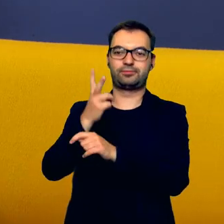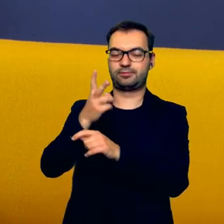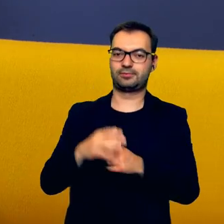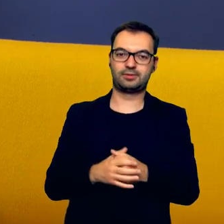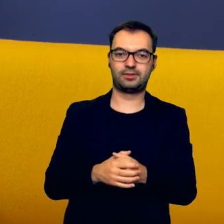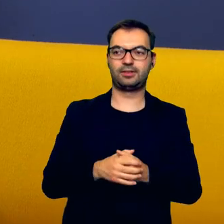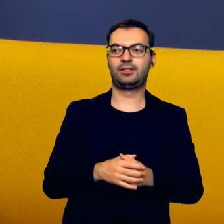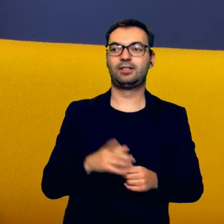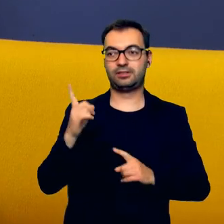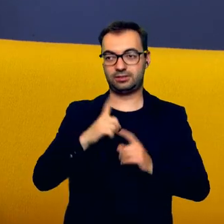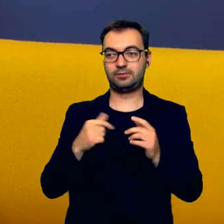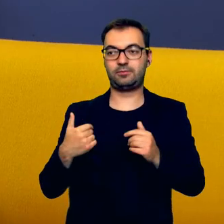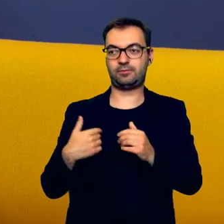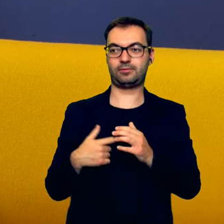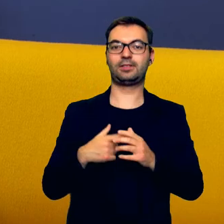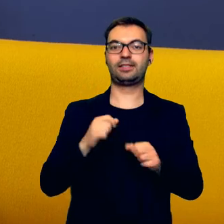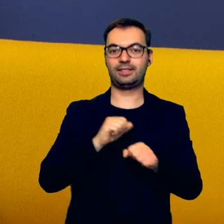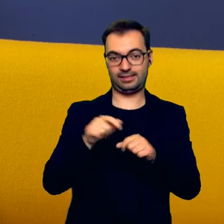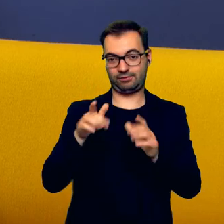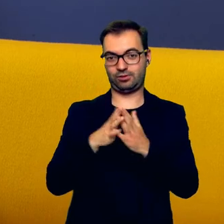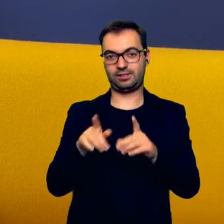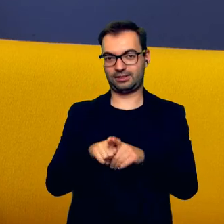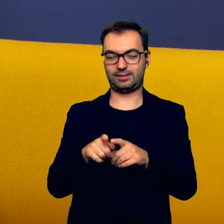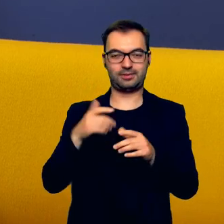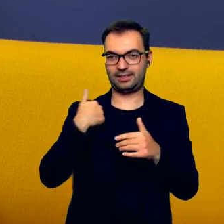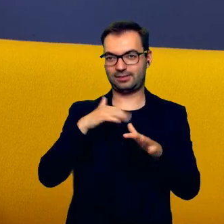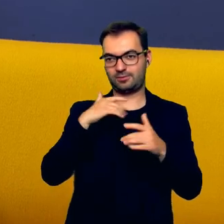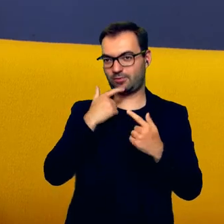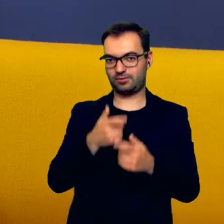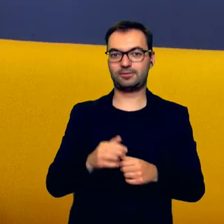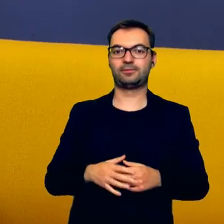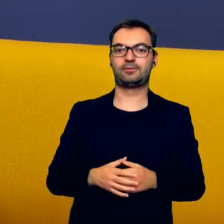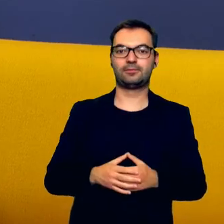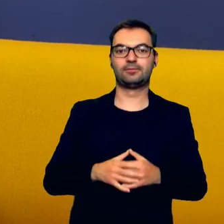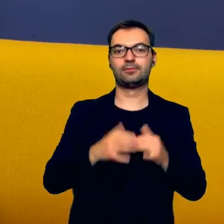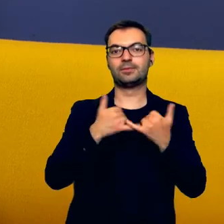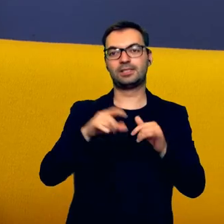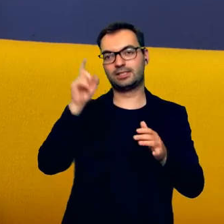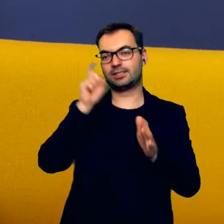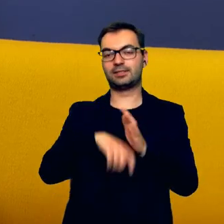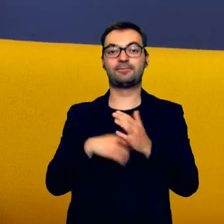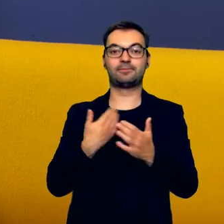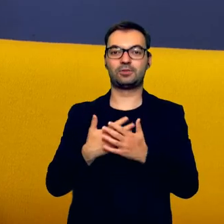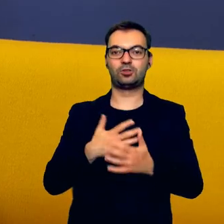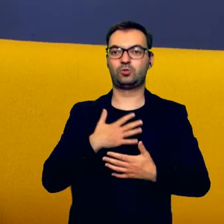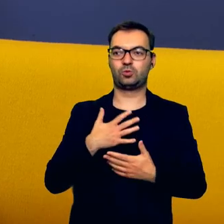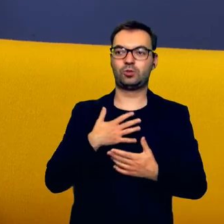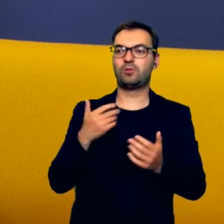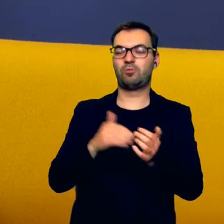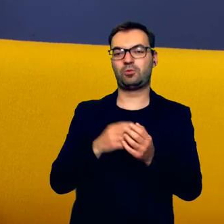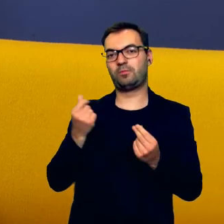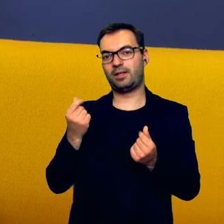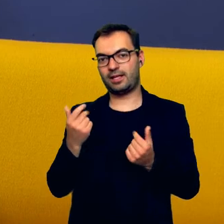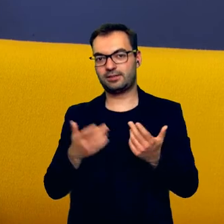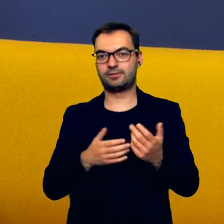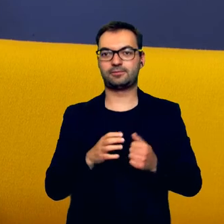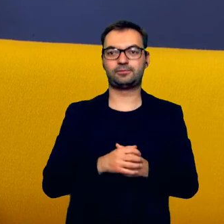bo tak bywa. I tu tak jest trochę też w tej książce, nie zdradzajmy zbyt dużo. Nie. Inny zdradza, ponieważ oczywiście potrzebuje